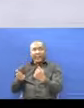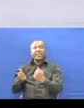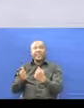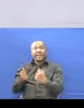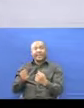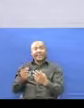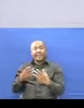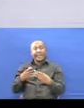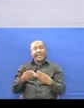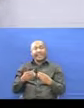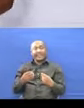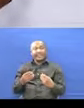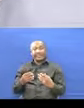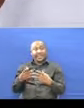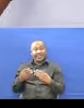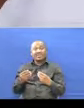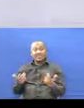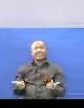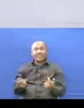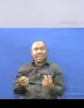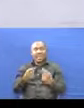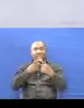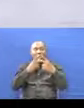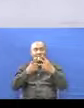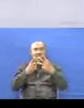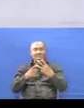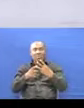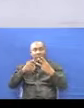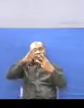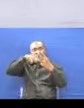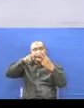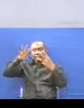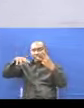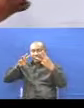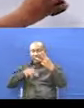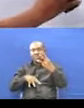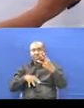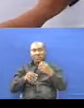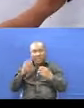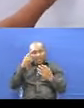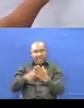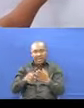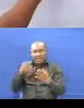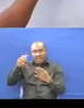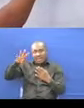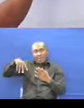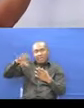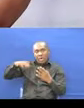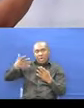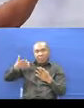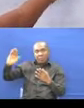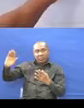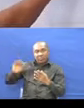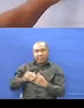tuifute alafu tuone. Zipo ngapi lakini? 1 2 3. Ah, zote zipo tatu. Moja ndio inatolewa. Hebu tuifute.